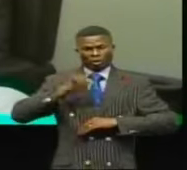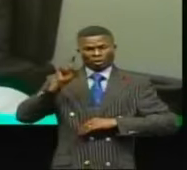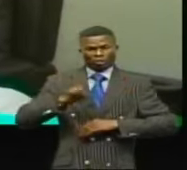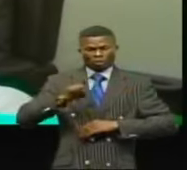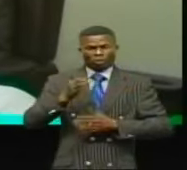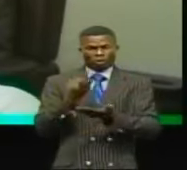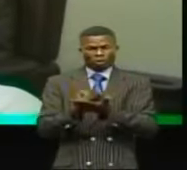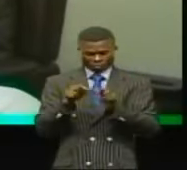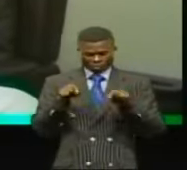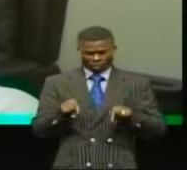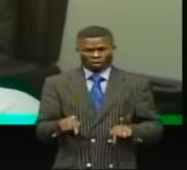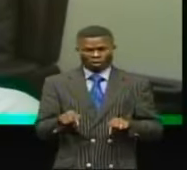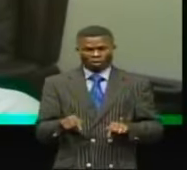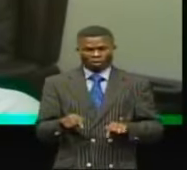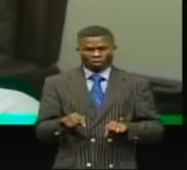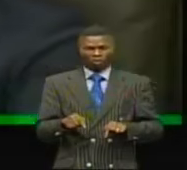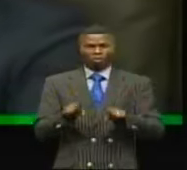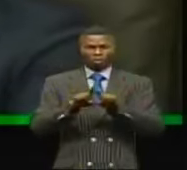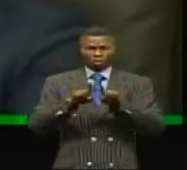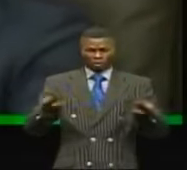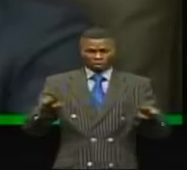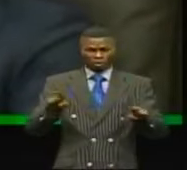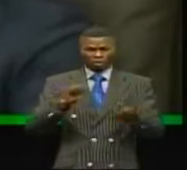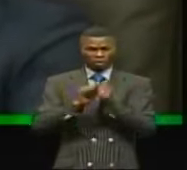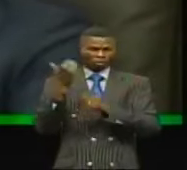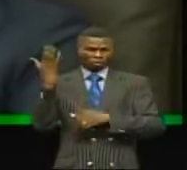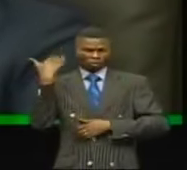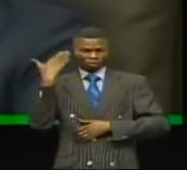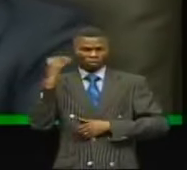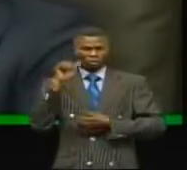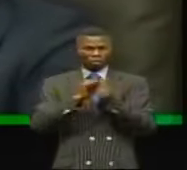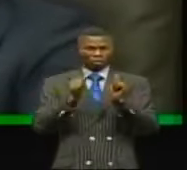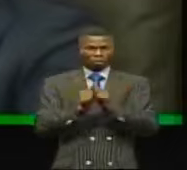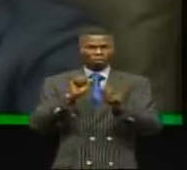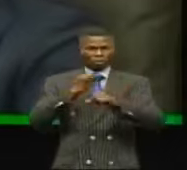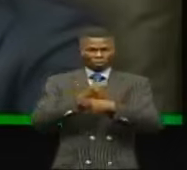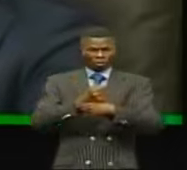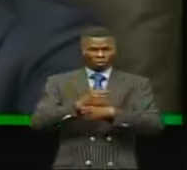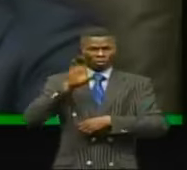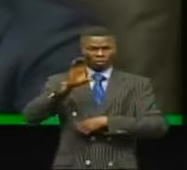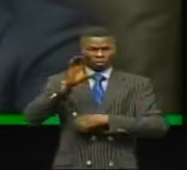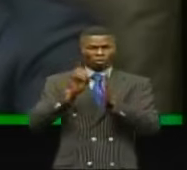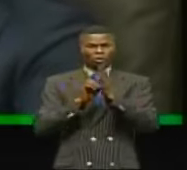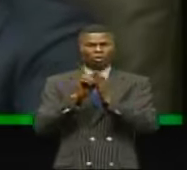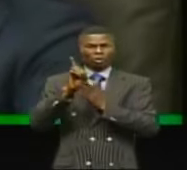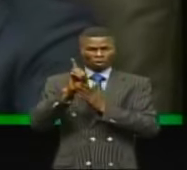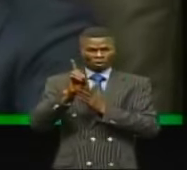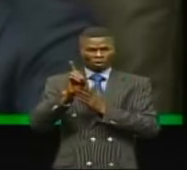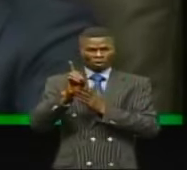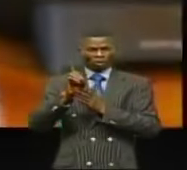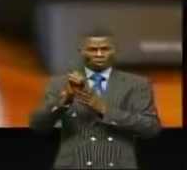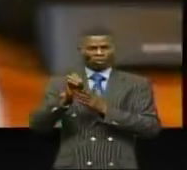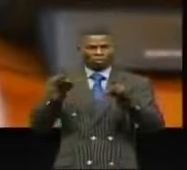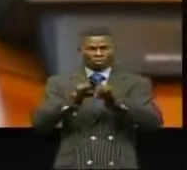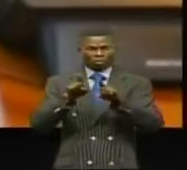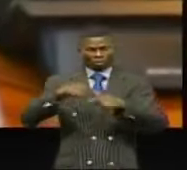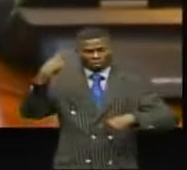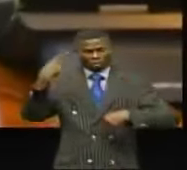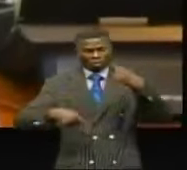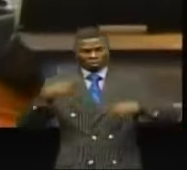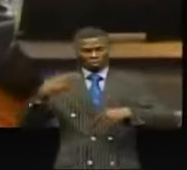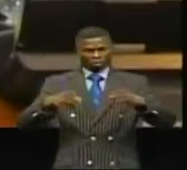local. Parallèlement à ce qui précède, la question de la création de la Banque de développement a été également discutée avec